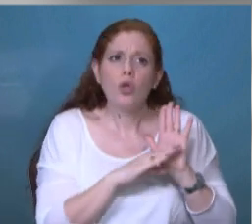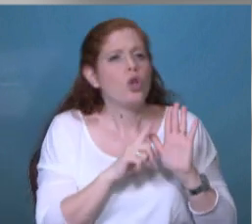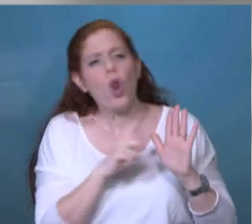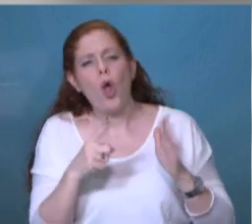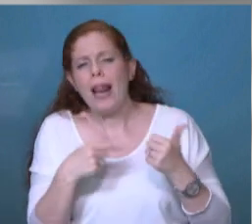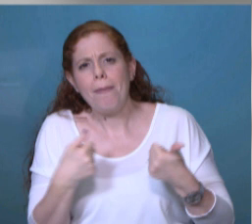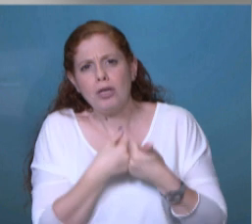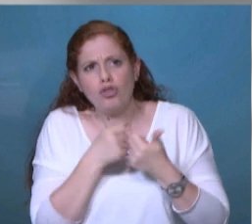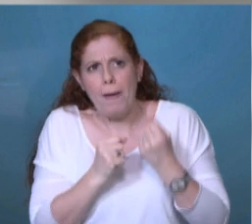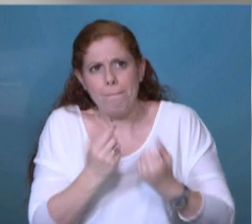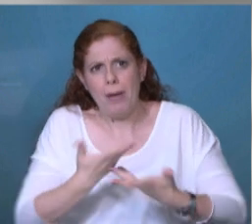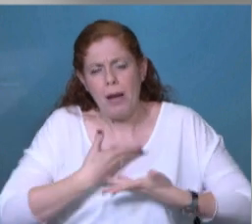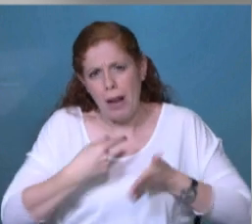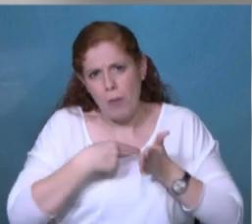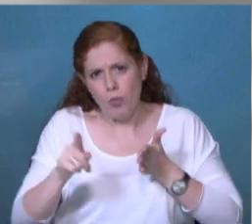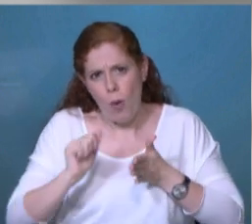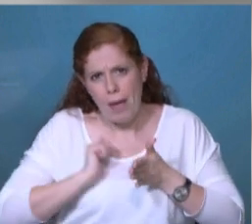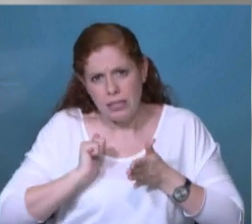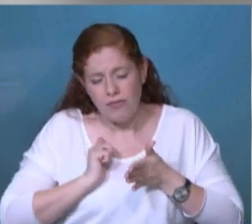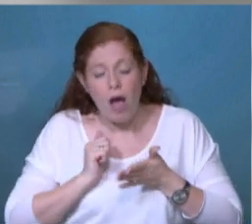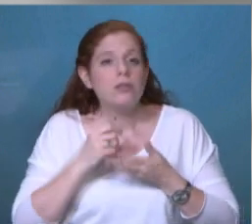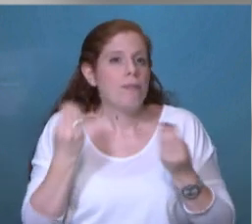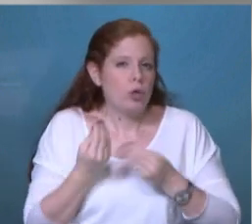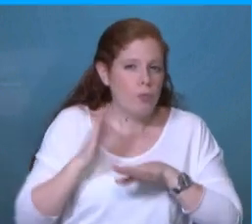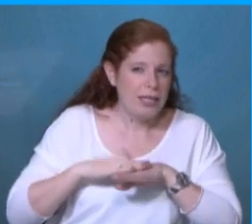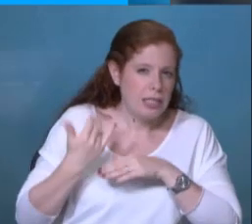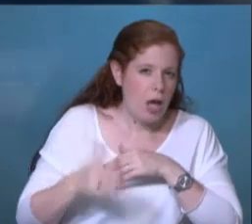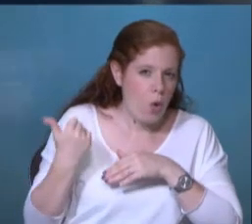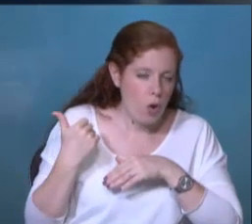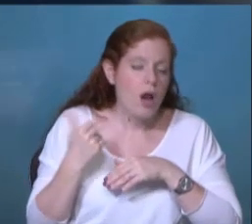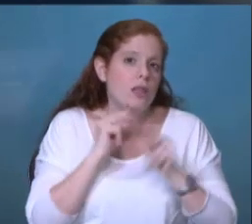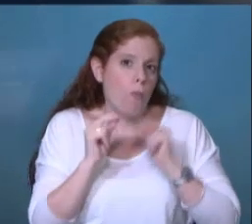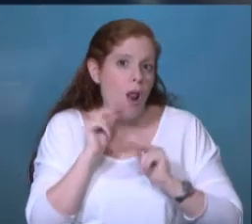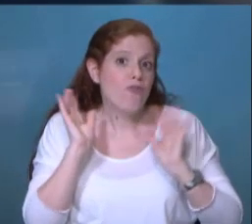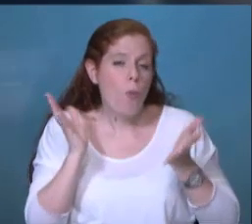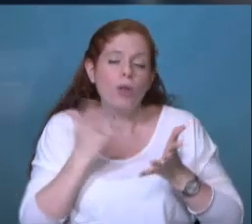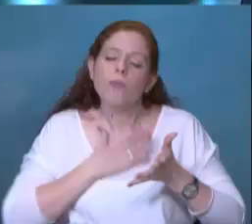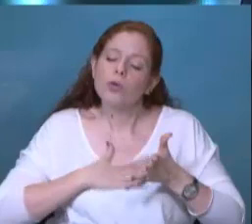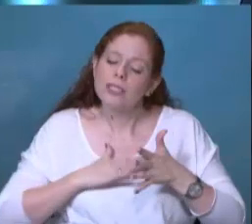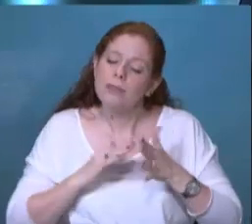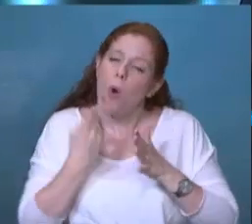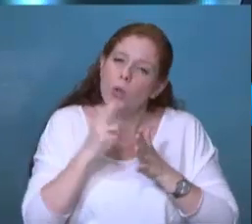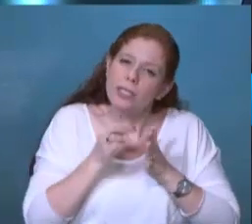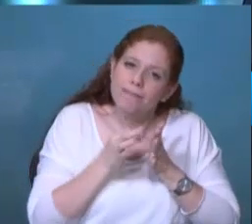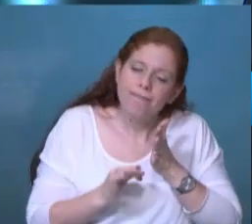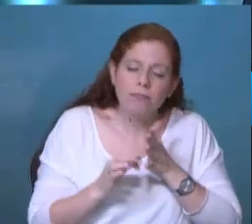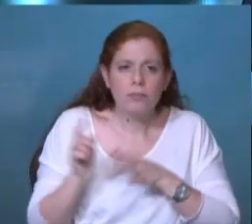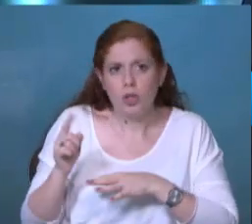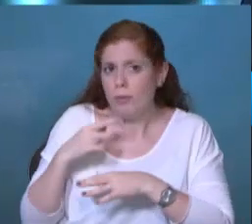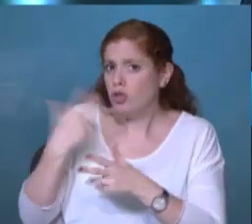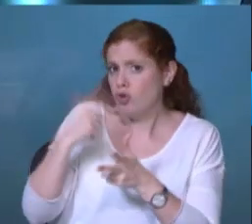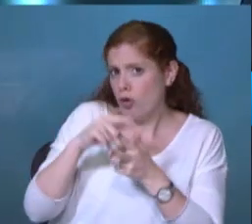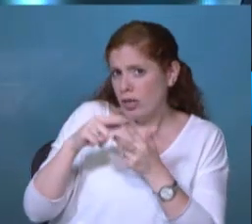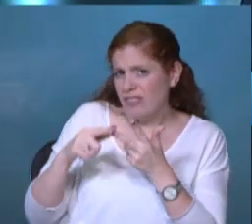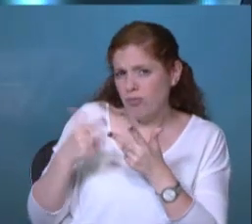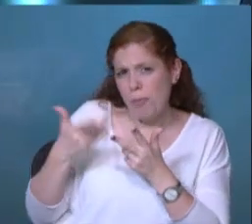במכשולים וקשיים בקבלת הפטור. משהו שבקדנציה האחרונה המפלגות החרדיות עסקו מאוד, הם רוצים לחדד את זה כדי... זהו, שלושה סעיפים שמייתרים